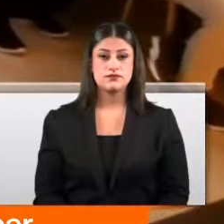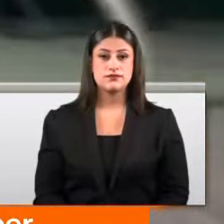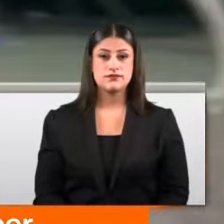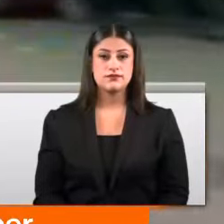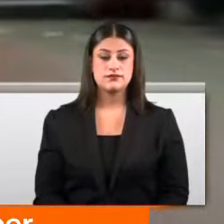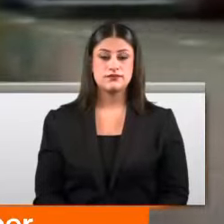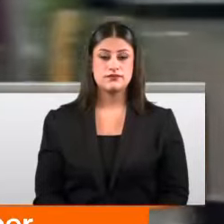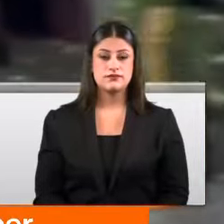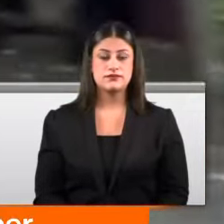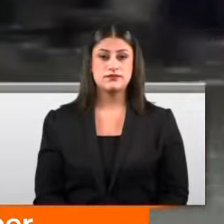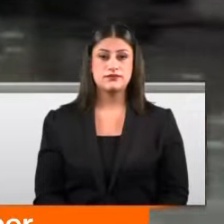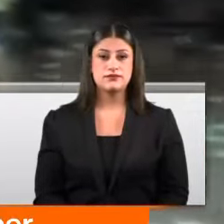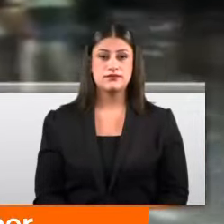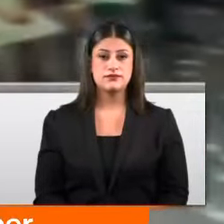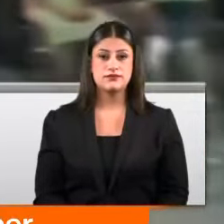aldım.